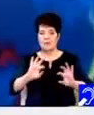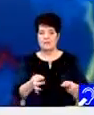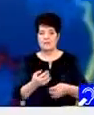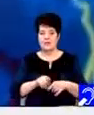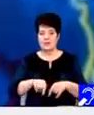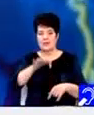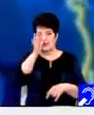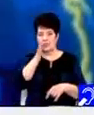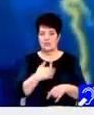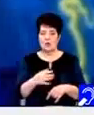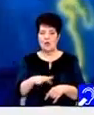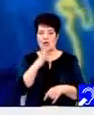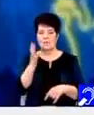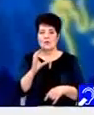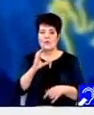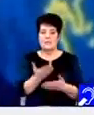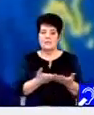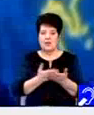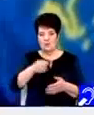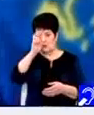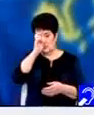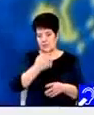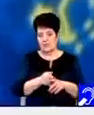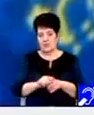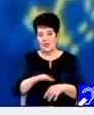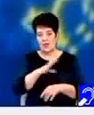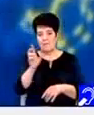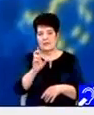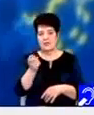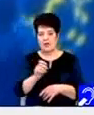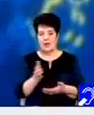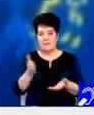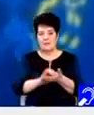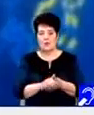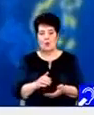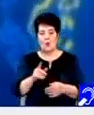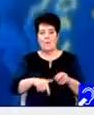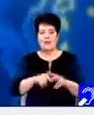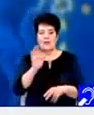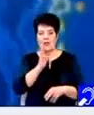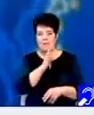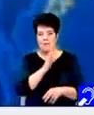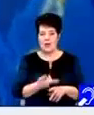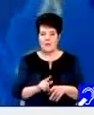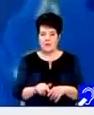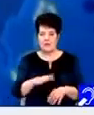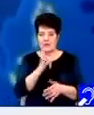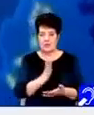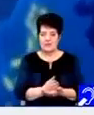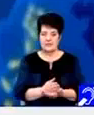Chișinău, care a găzduit Sfatul Țării, organismul datorită căruia Basarabia s-a unit cu patria mamă. Pentru că edificiul